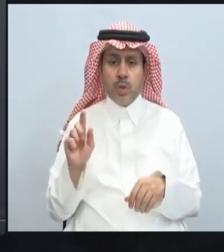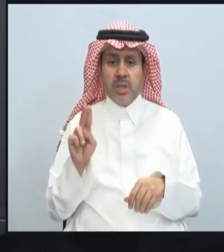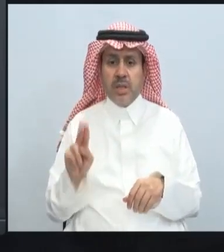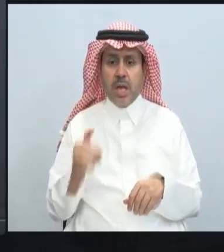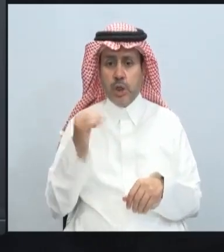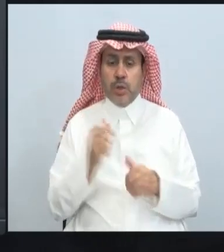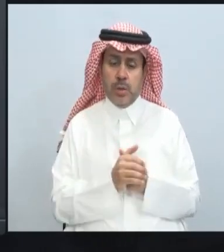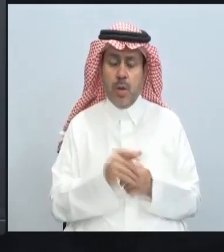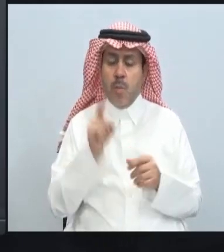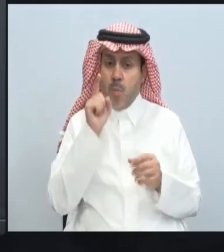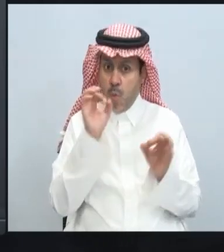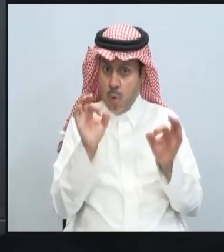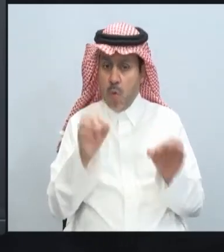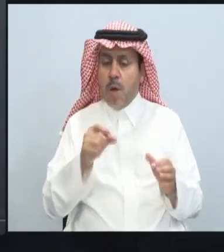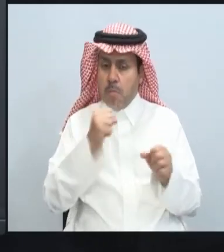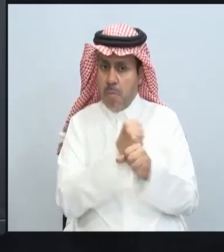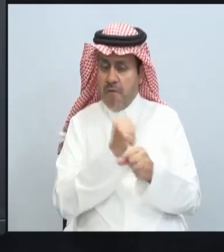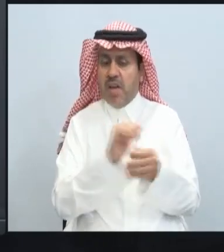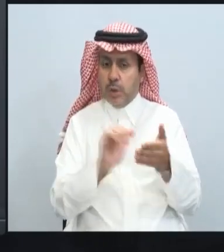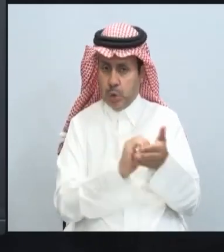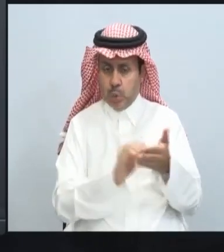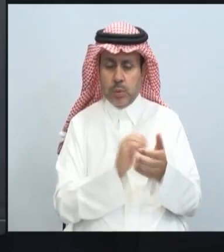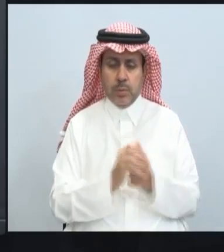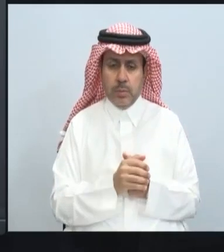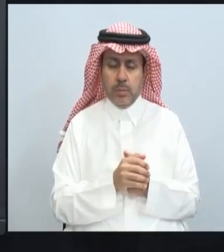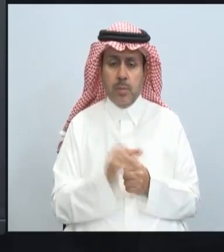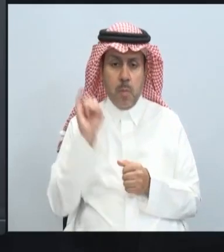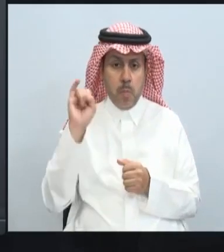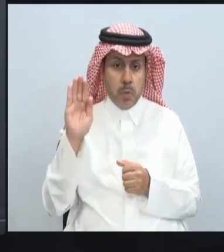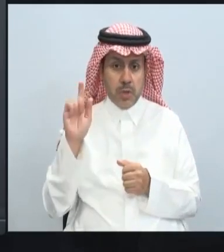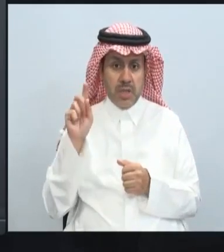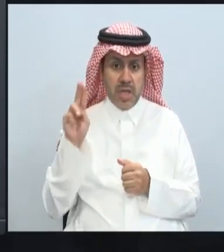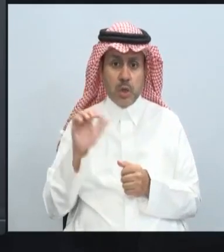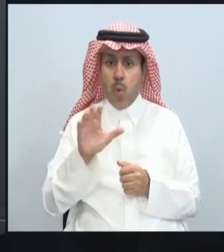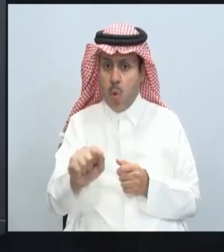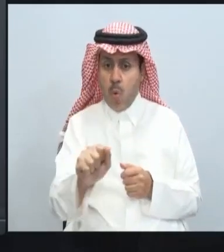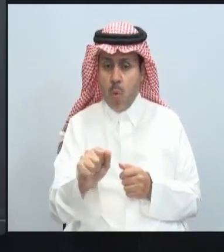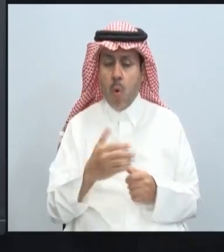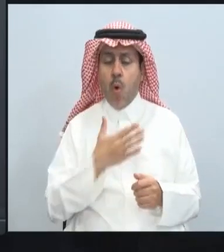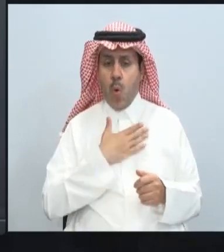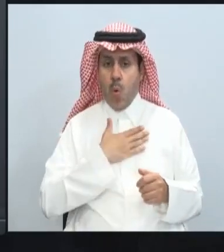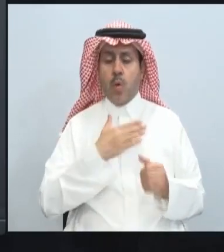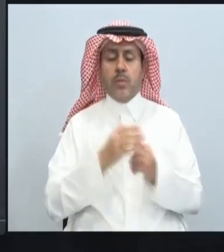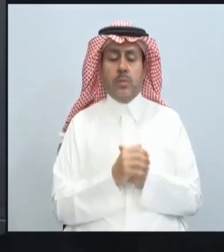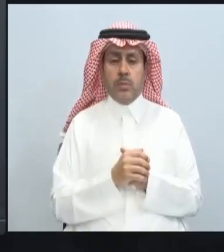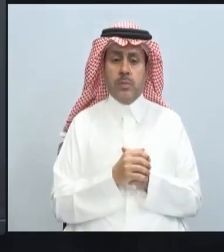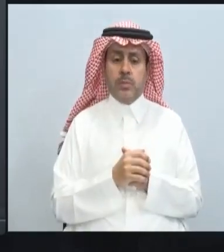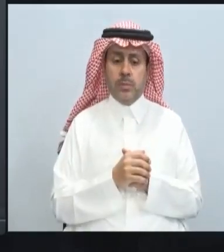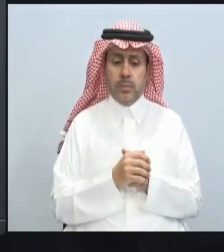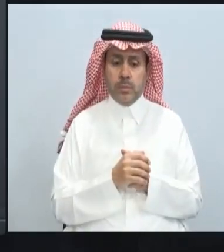بهذه الشروط كذلك المستاجر له حقوق في هذا فيما استاجره